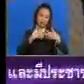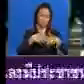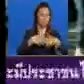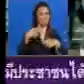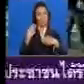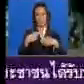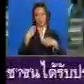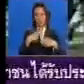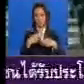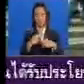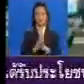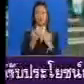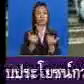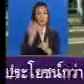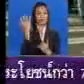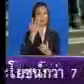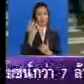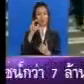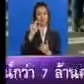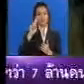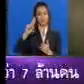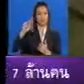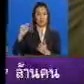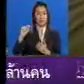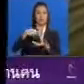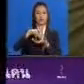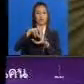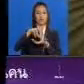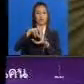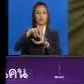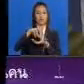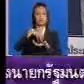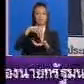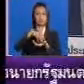วรรณชีวสิริสถานีวิทยุโทรทัศน์แห่งประเทศไทยรายงาน